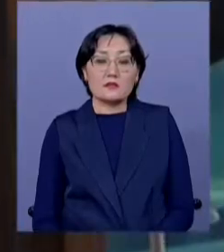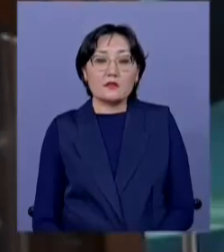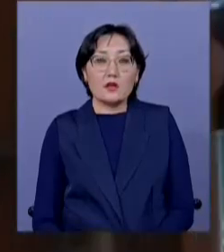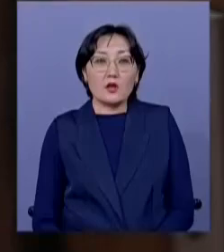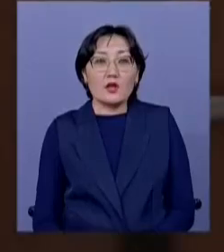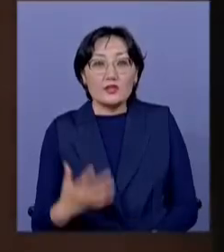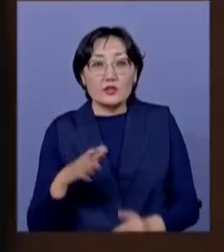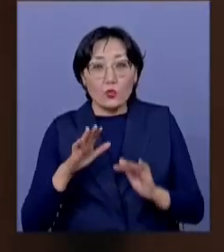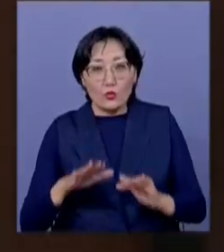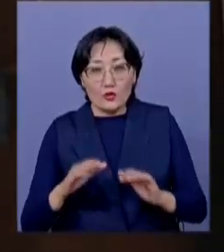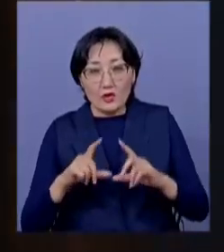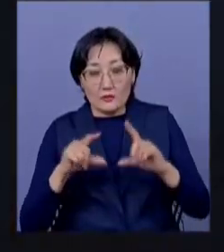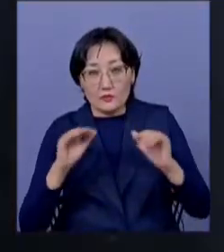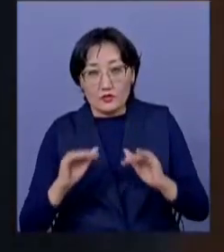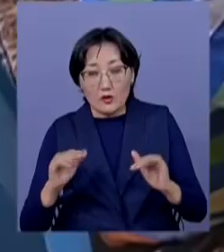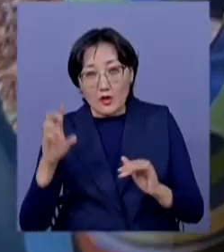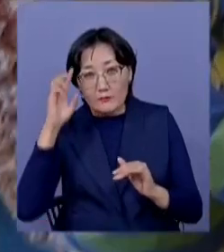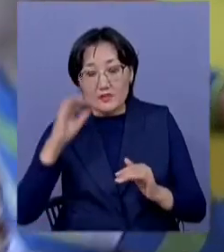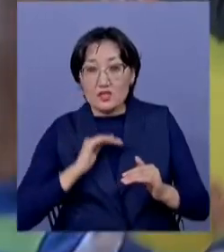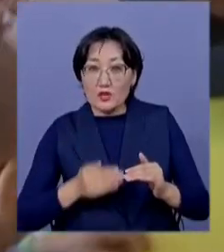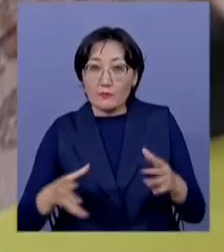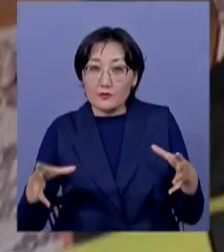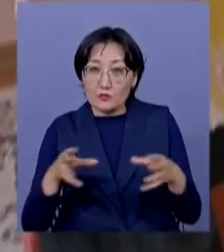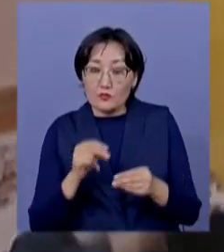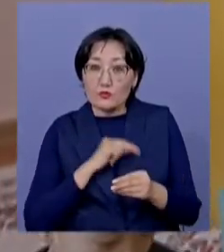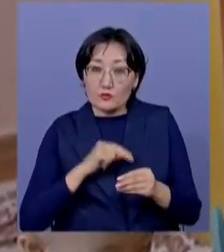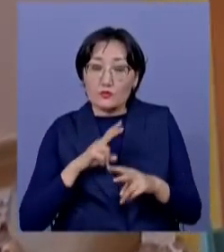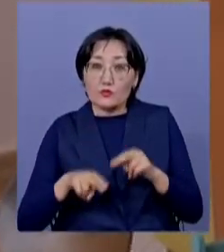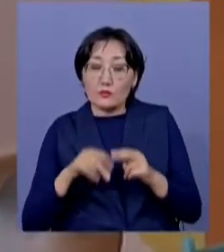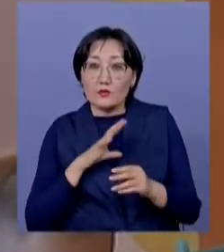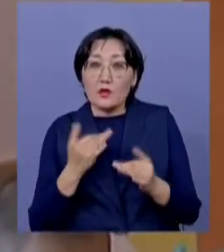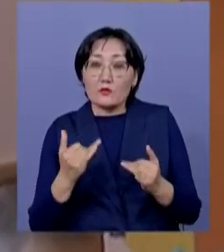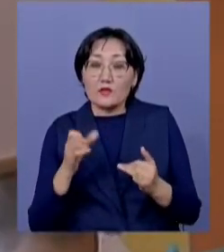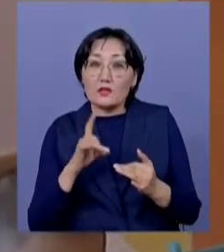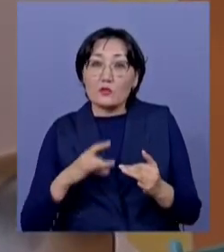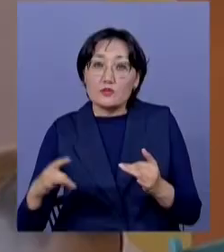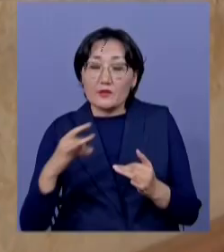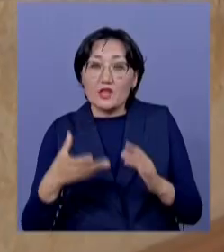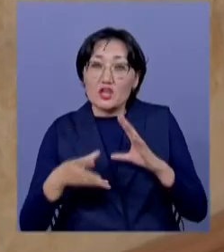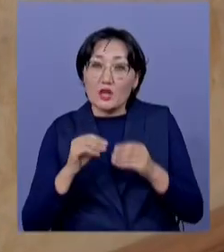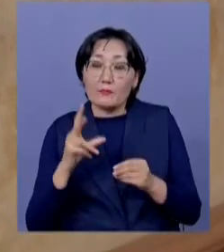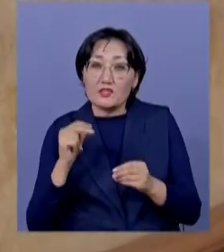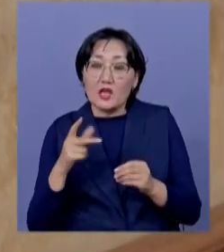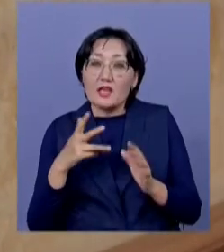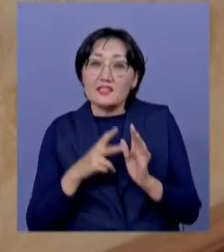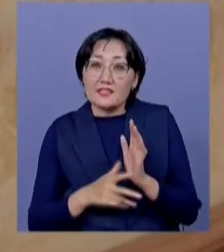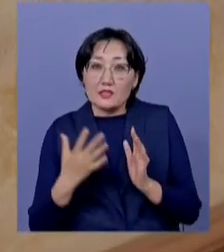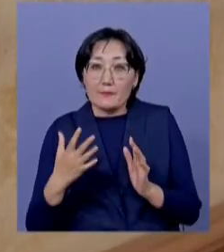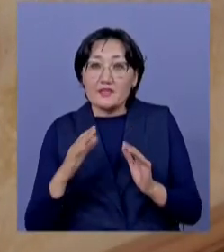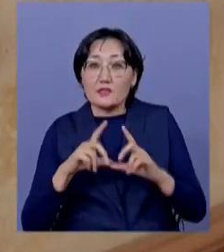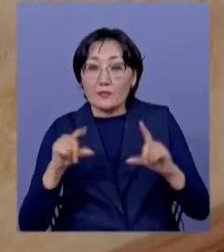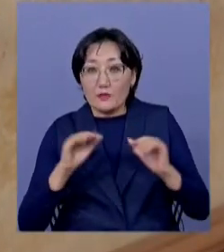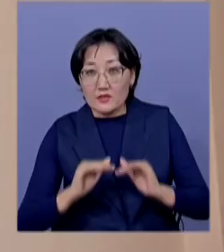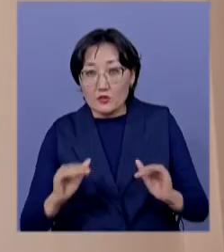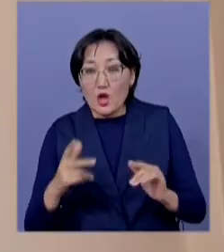Елу орынға арналған бөбекжай мемлекеттік жекеменшік әріптестік аясында бой көтерді. Бүгінгі таңда Наурызбай ауданында жалпы саны 85 балабақша болса,